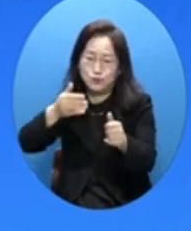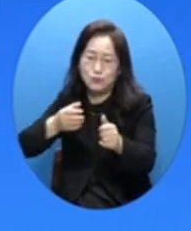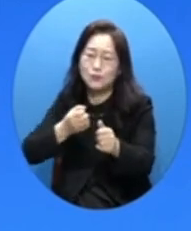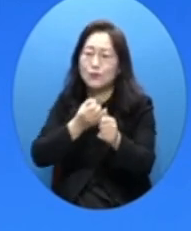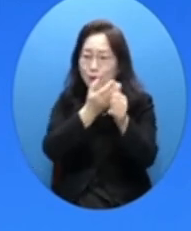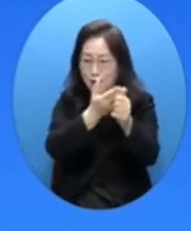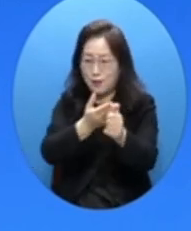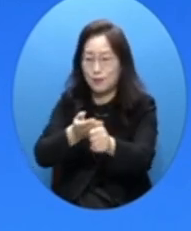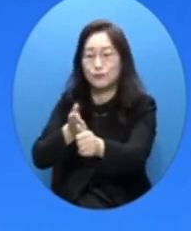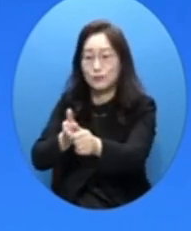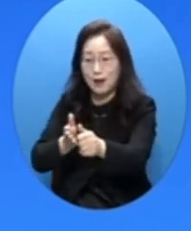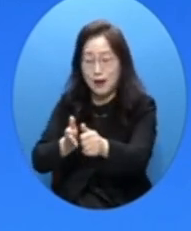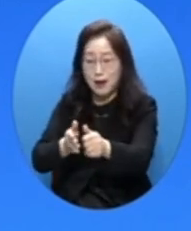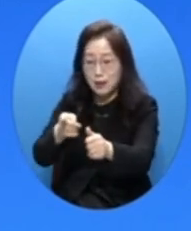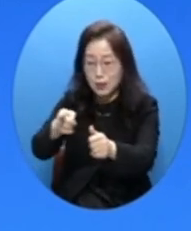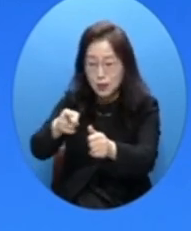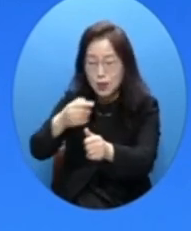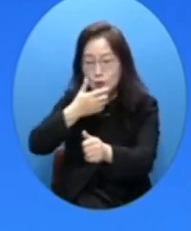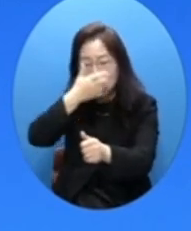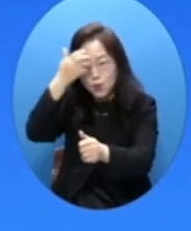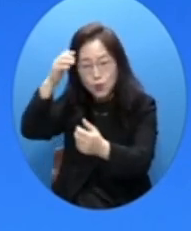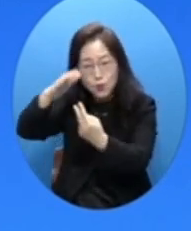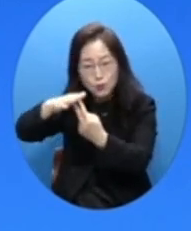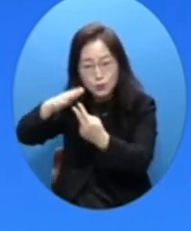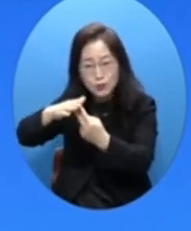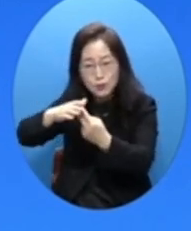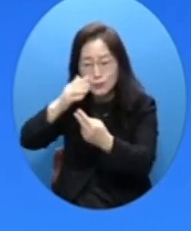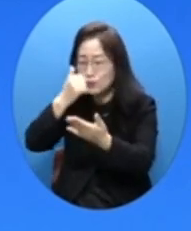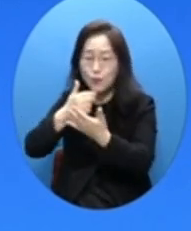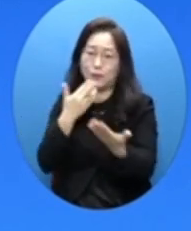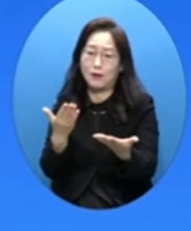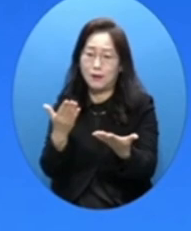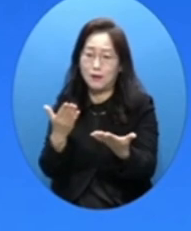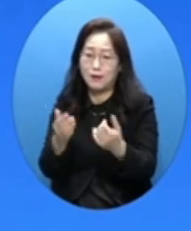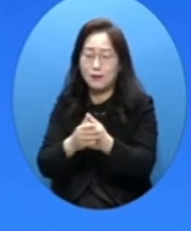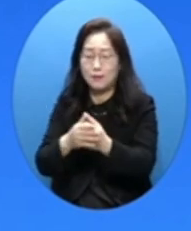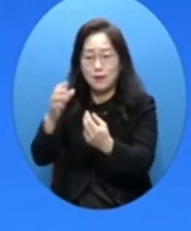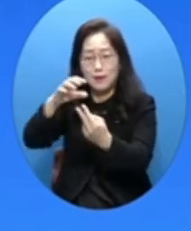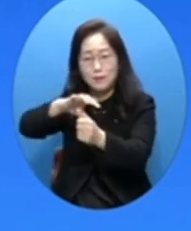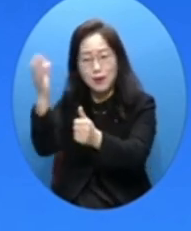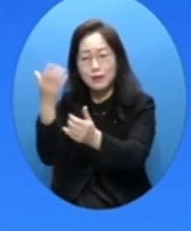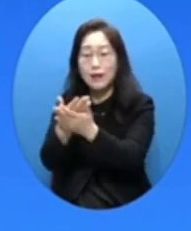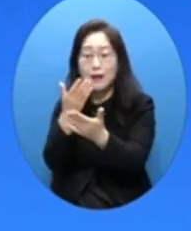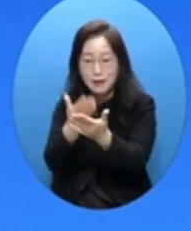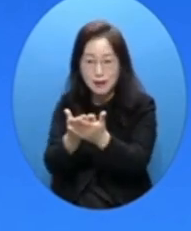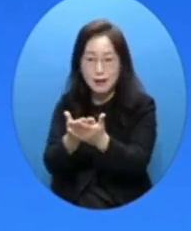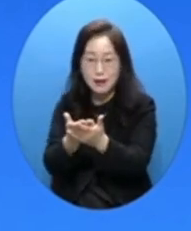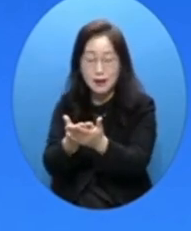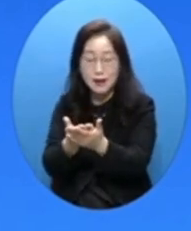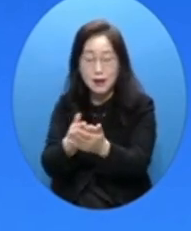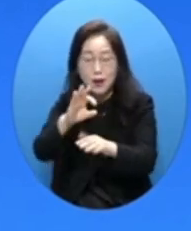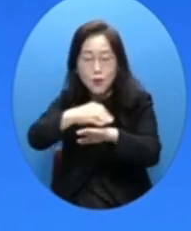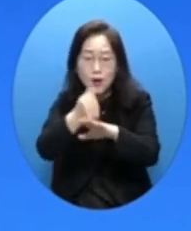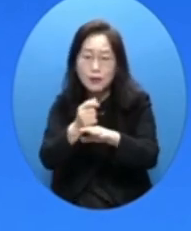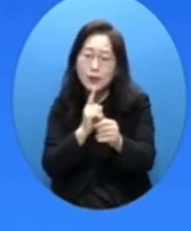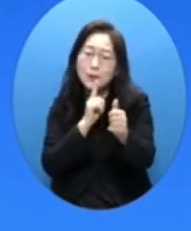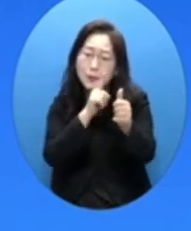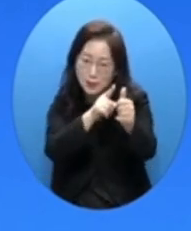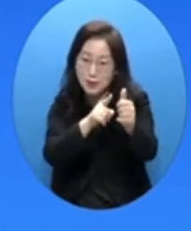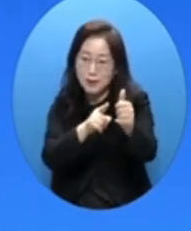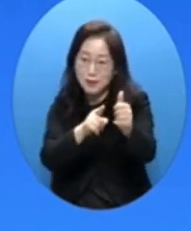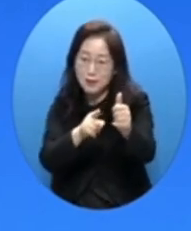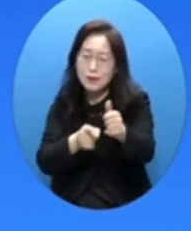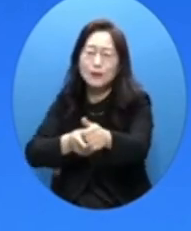요셉이라고 하는 손을 보았는데 아무런 죄가 없는 사람입니다 그를 놔줬으면 좋겠습니다 말 한마디만 해